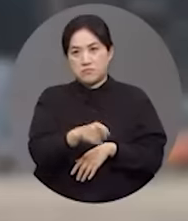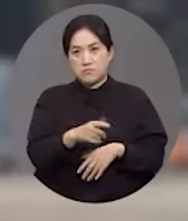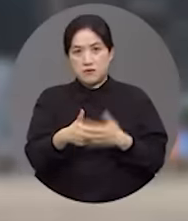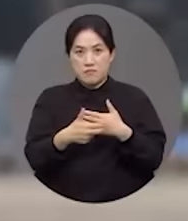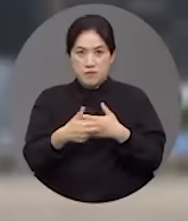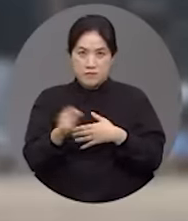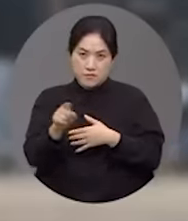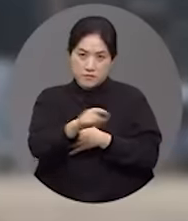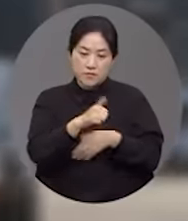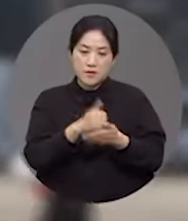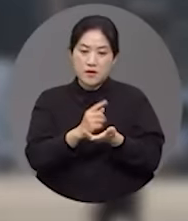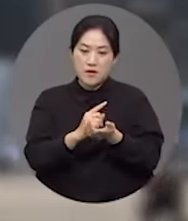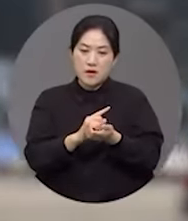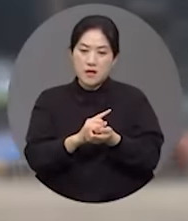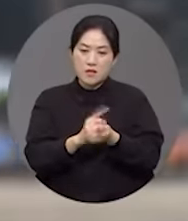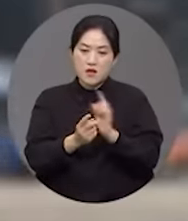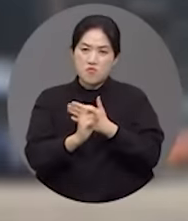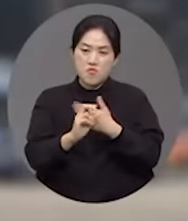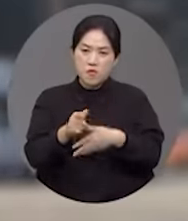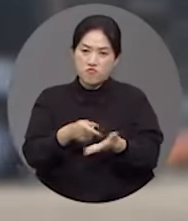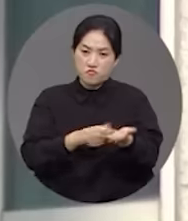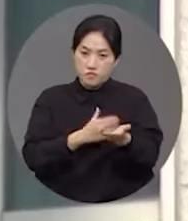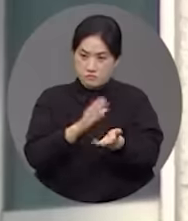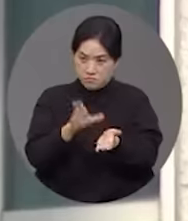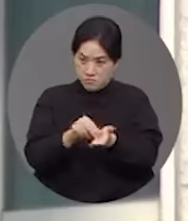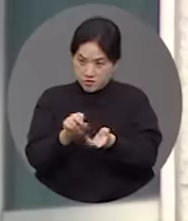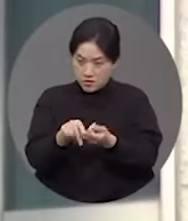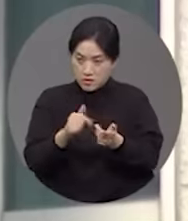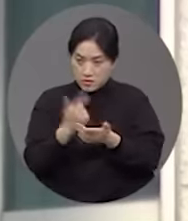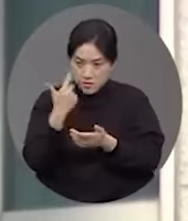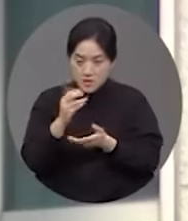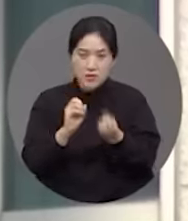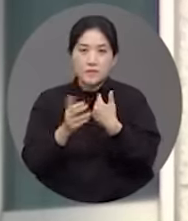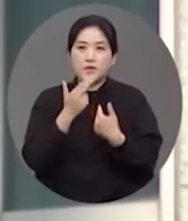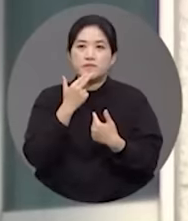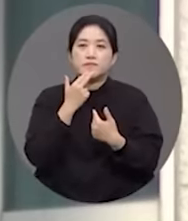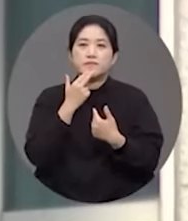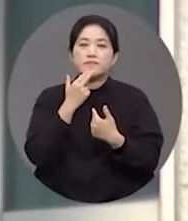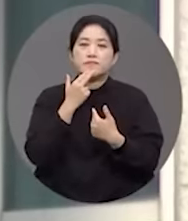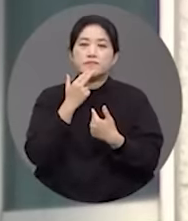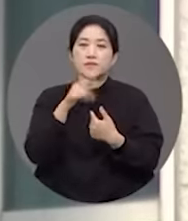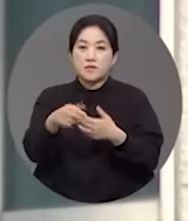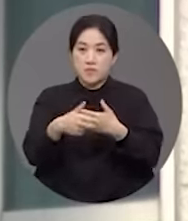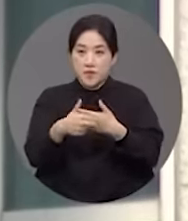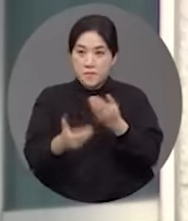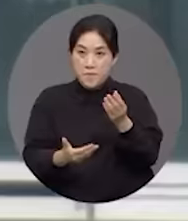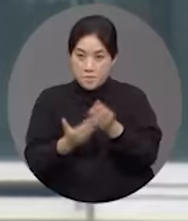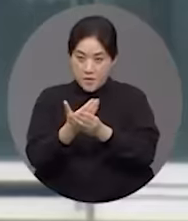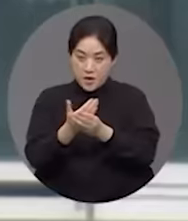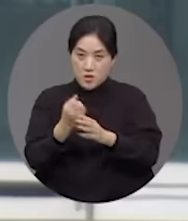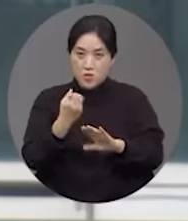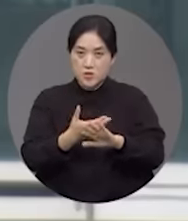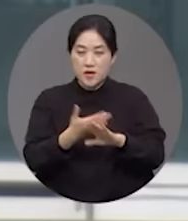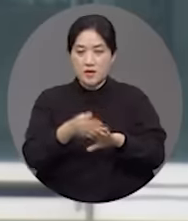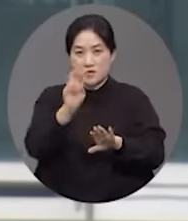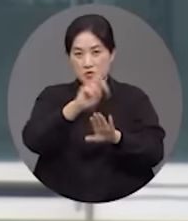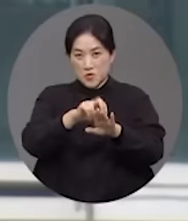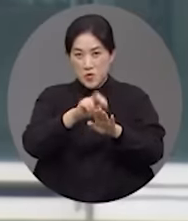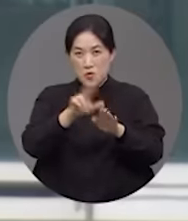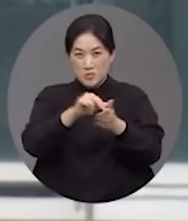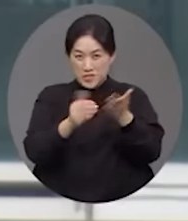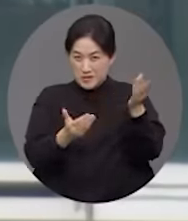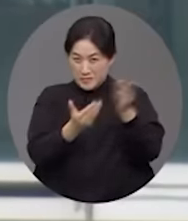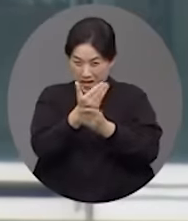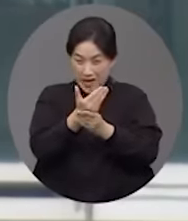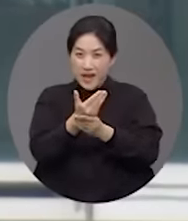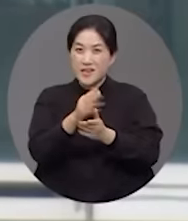측은 대리 수술 의혹을 묻는 취재진의 질문에 응하지 않았습니다. 해당 병원에서 발생한 또 다른 의료 사고 정황도